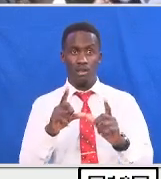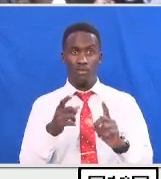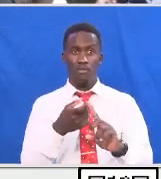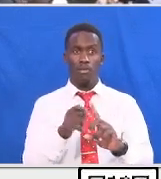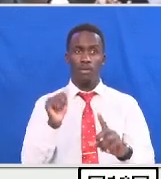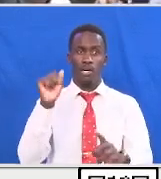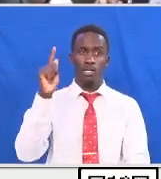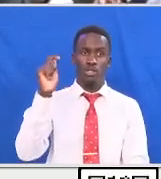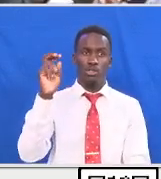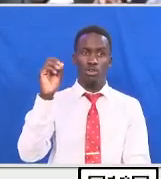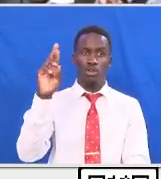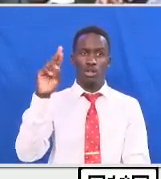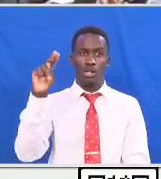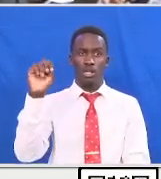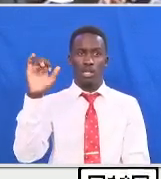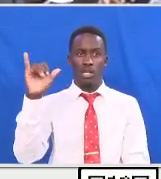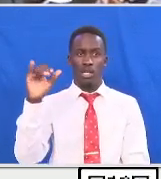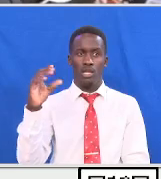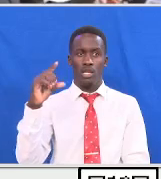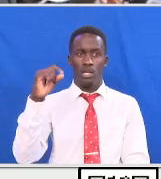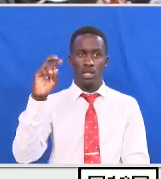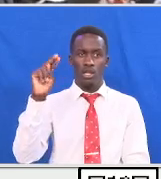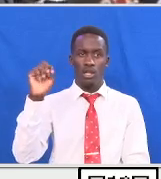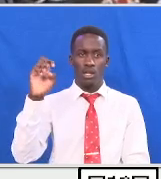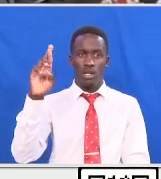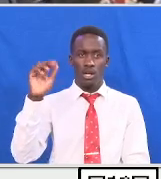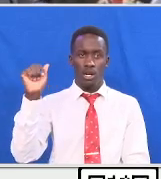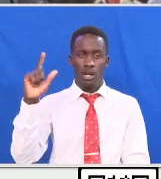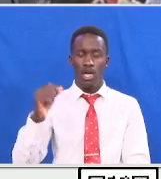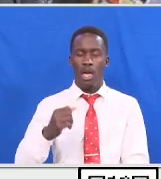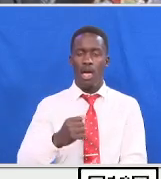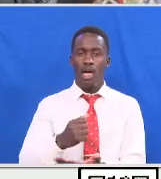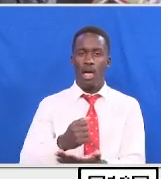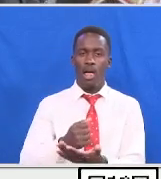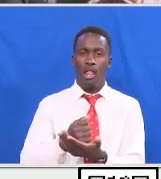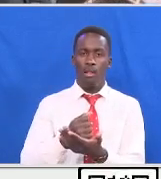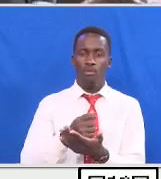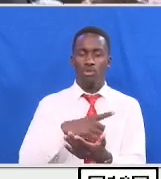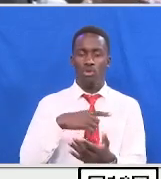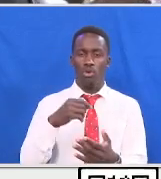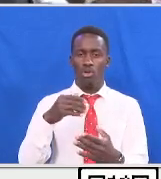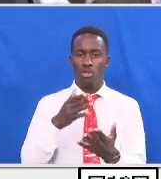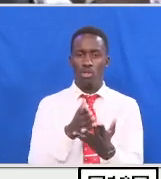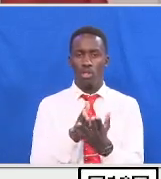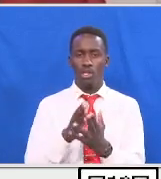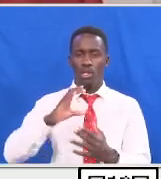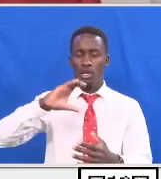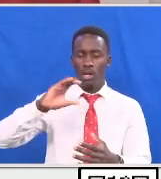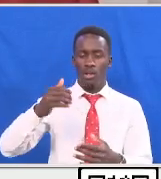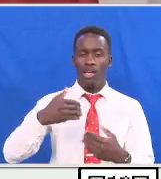Attorney General, tunawasaidia wanaendelea kufanya hiyo mikakati ya kupatiwa na